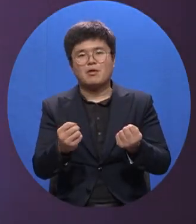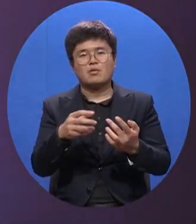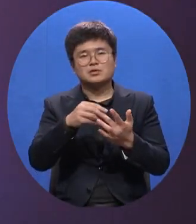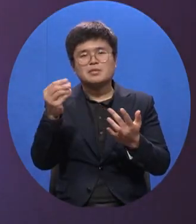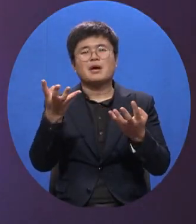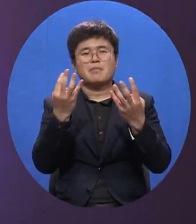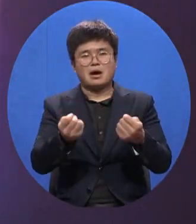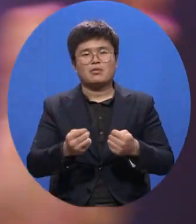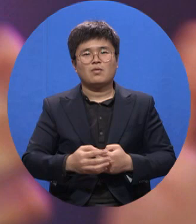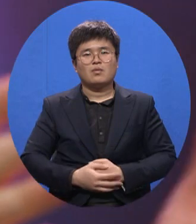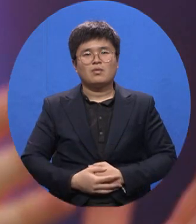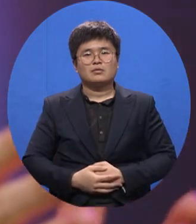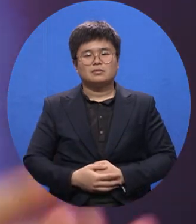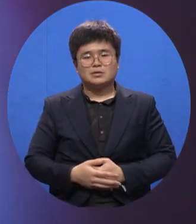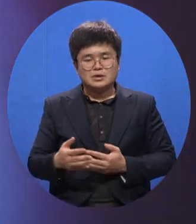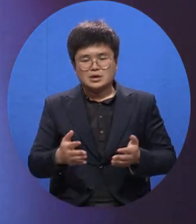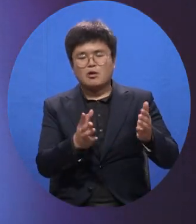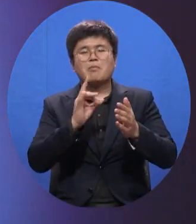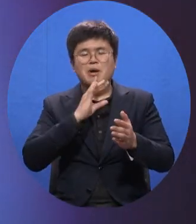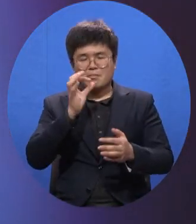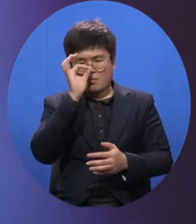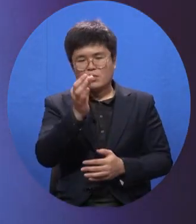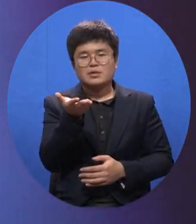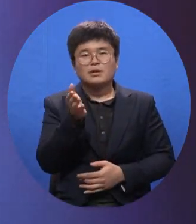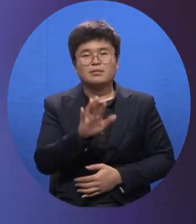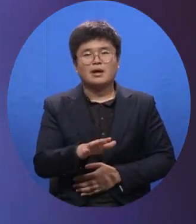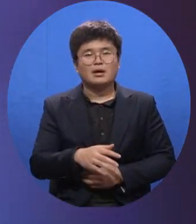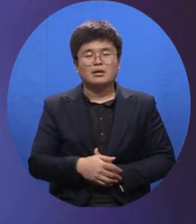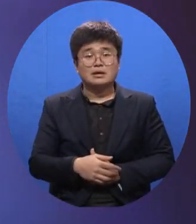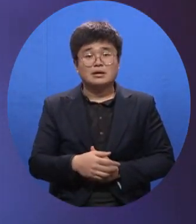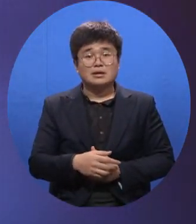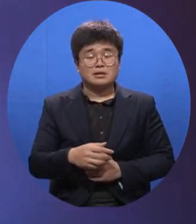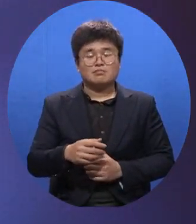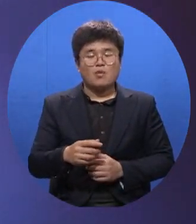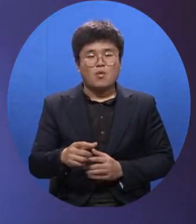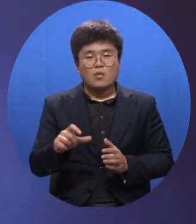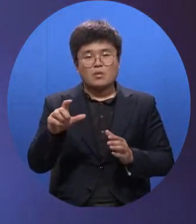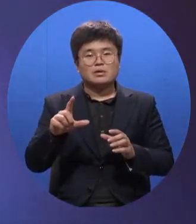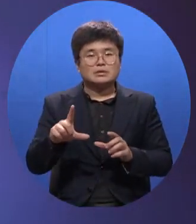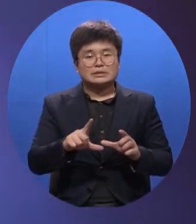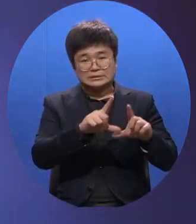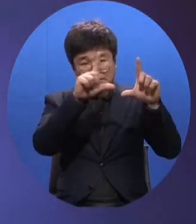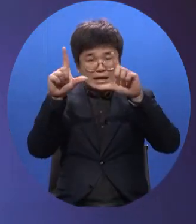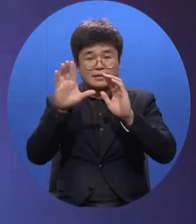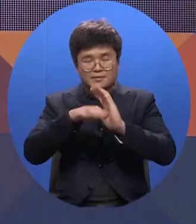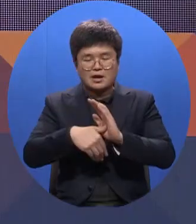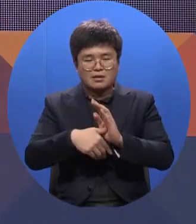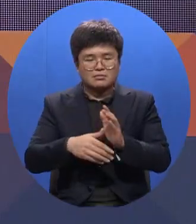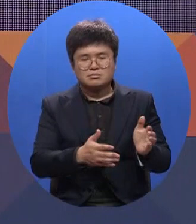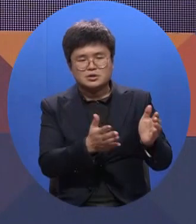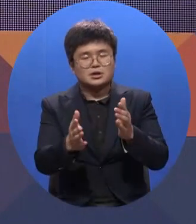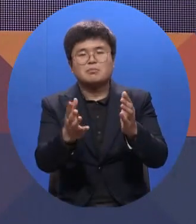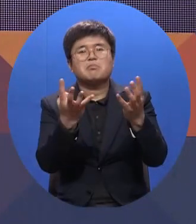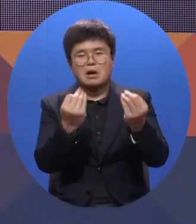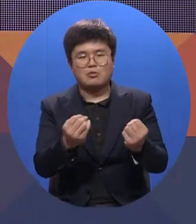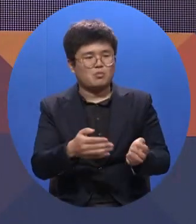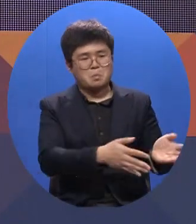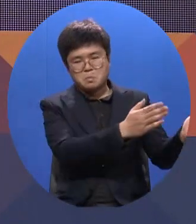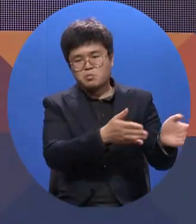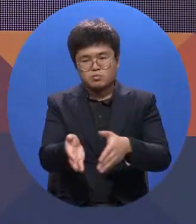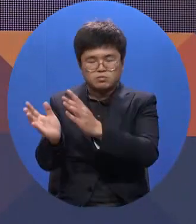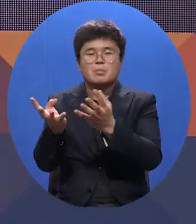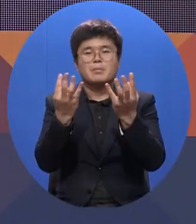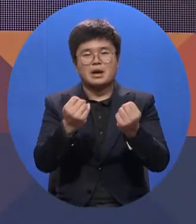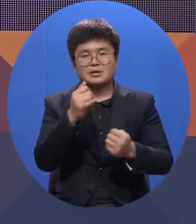지금 우리 이 길만 보이지만 사실은 살면서 갈 수 있는 기들이 진짜 맘 돼요 너무 꾹 청하지 말고